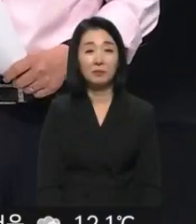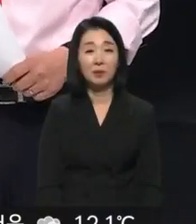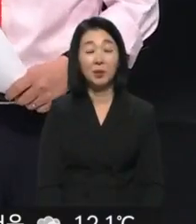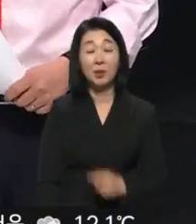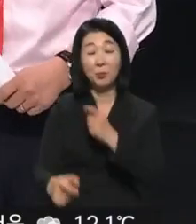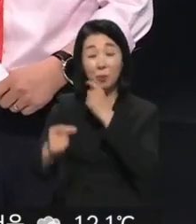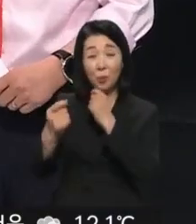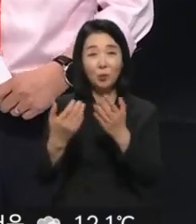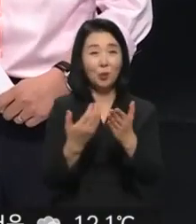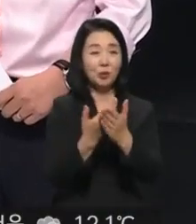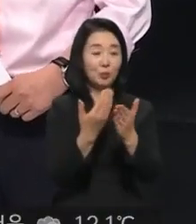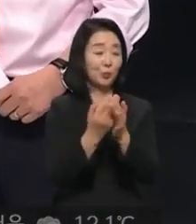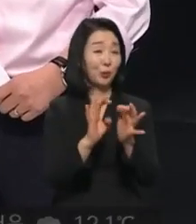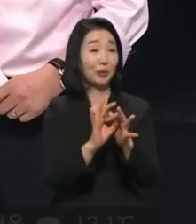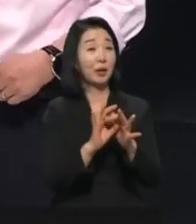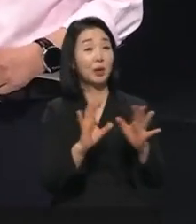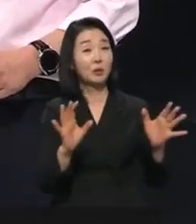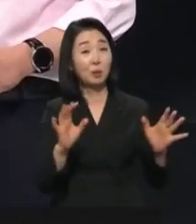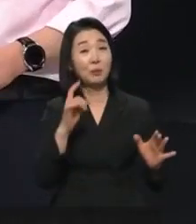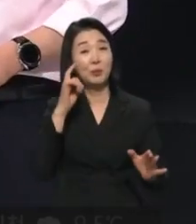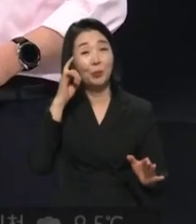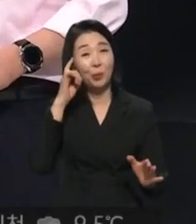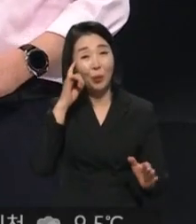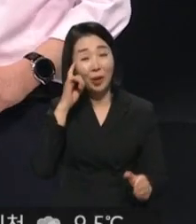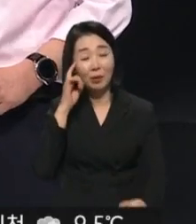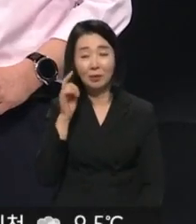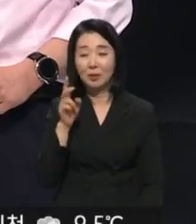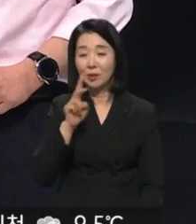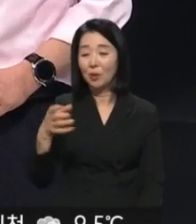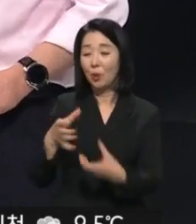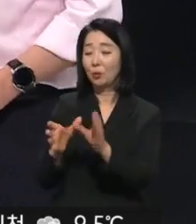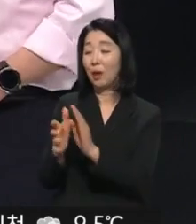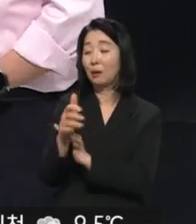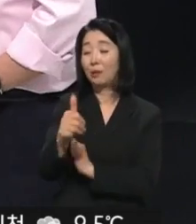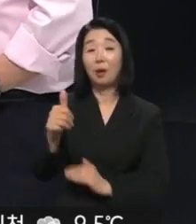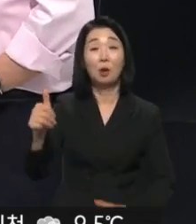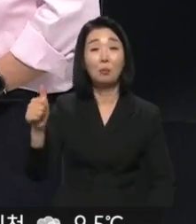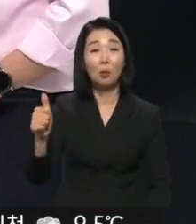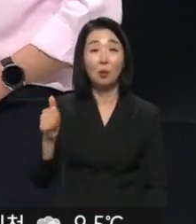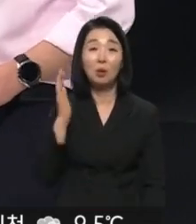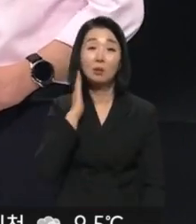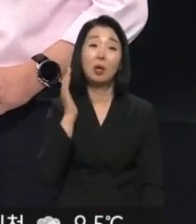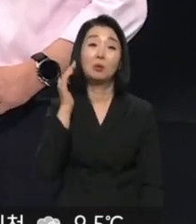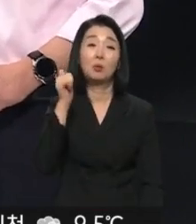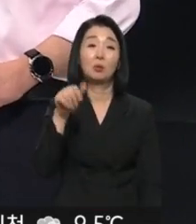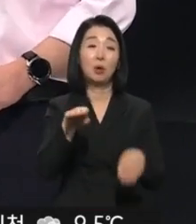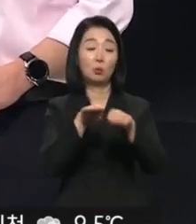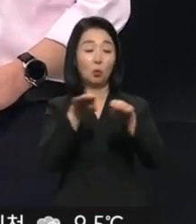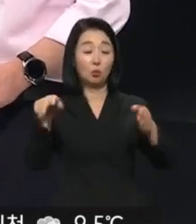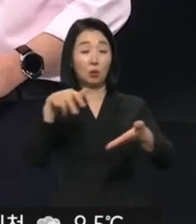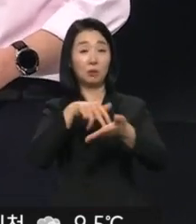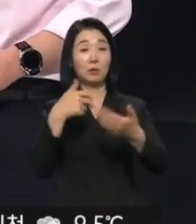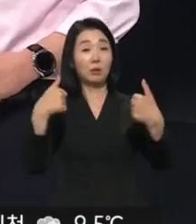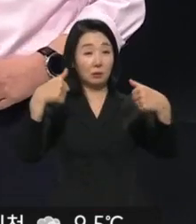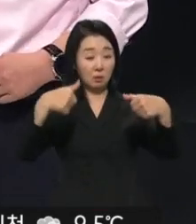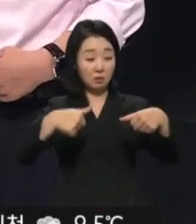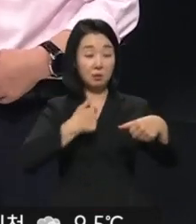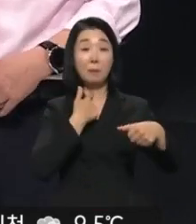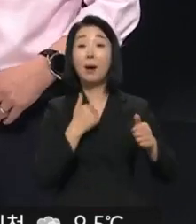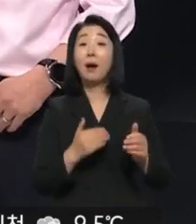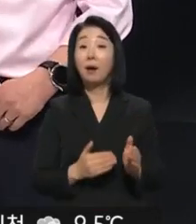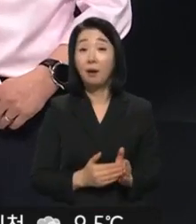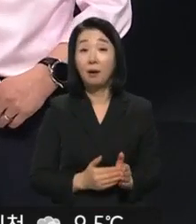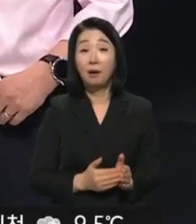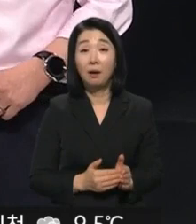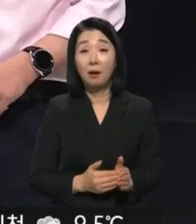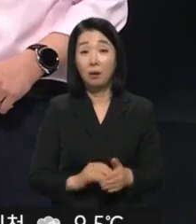보수와 진보를 떠나 역대 여당 대표들, 대통령과 동등한 입장에서 인사를